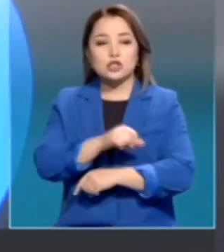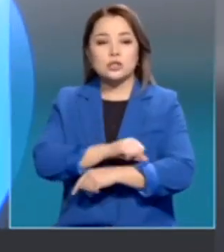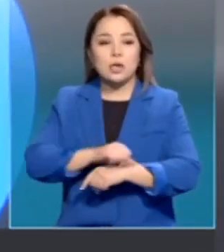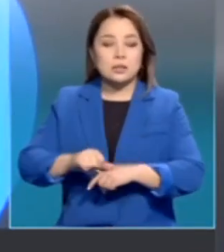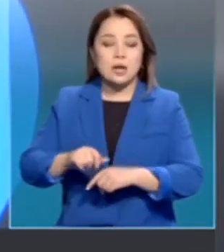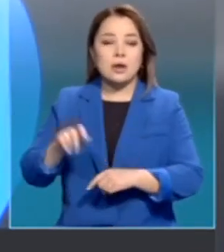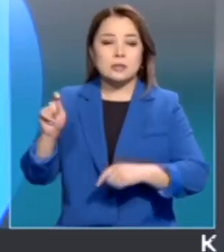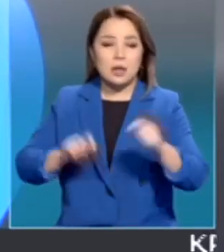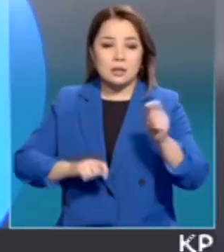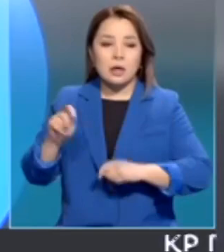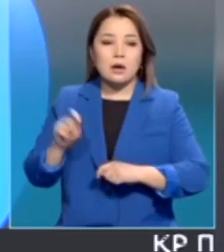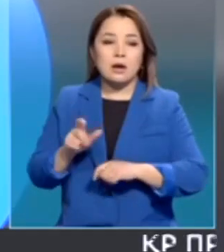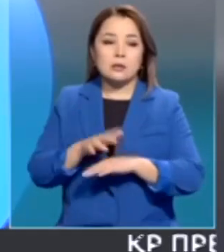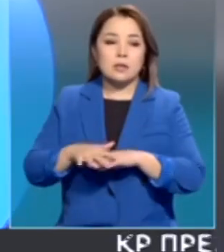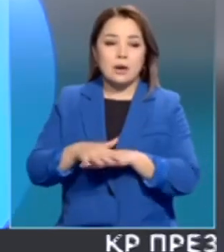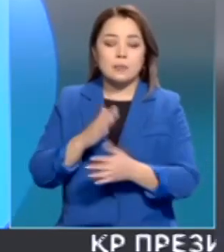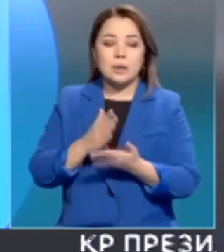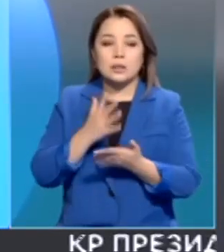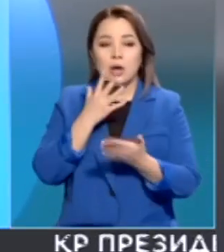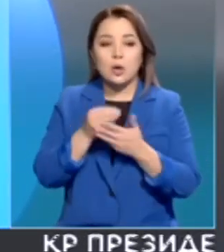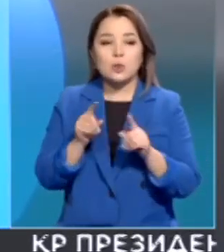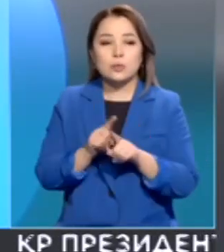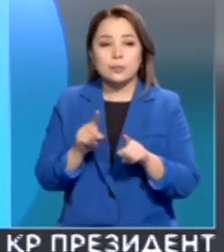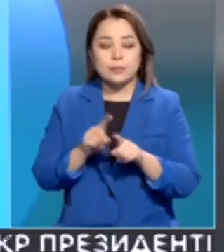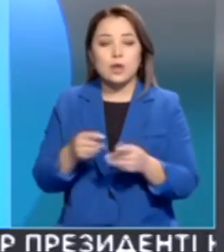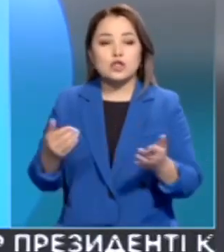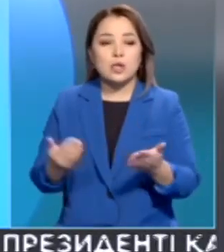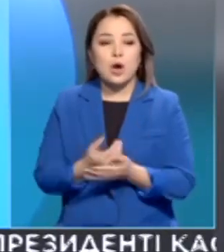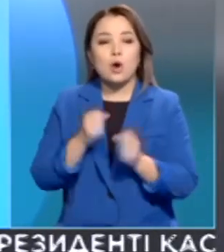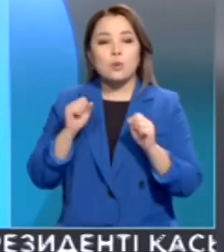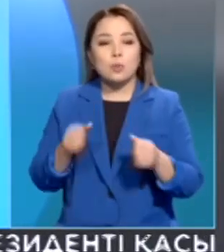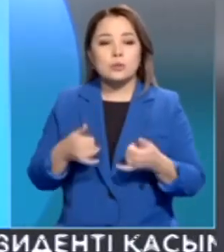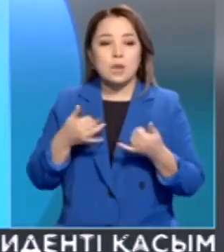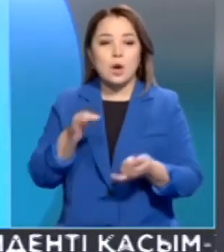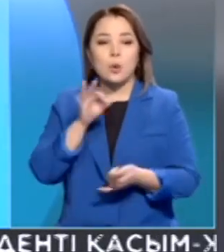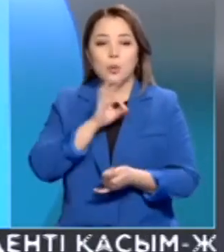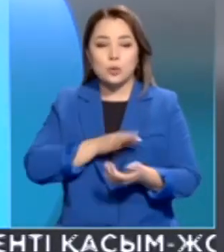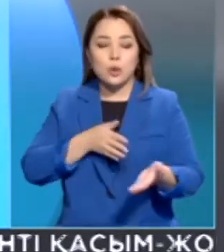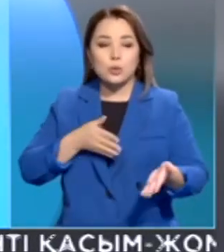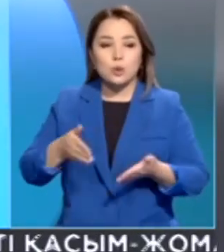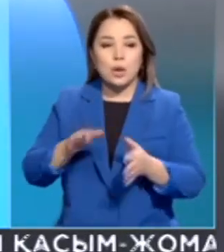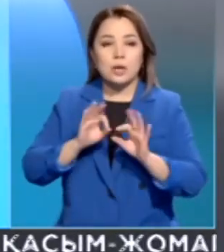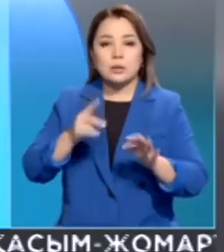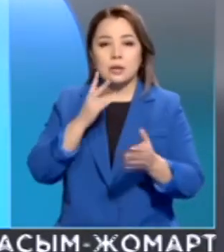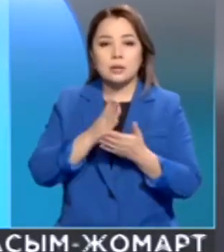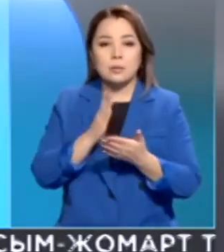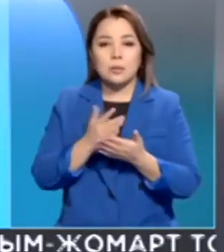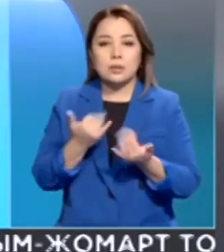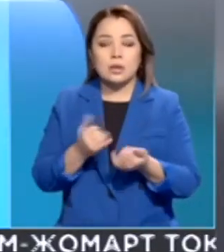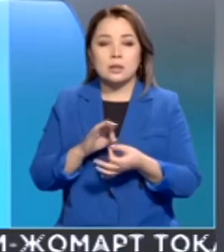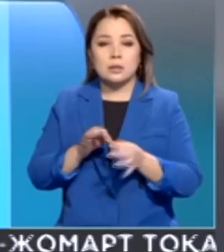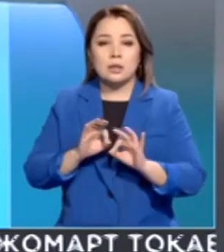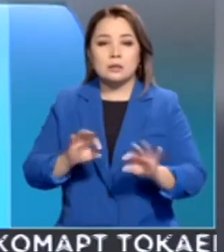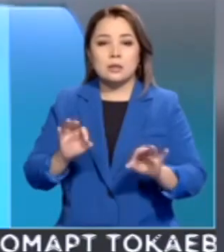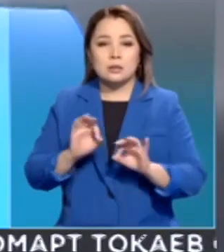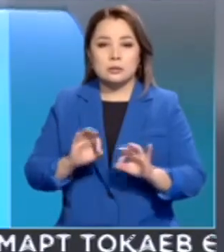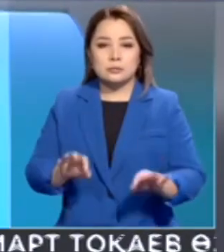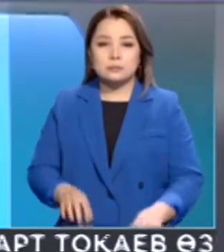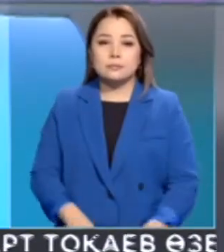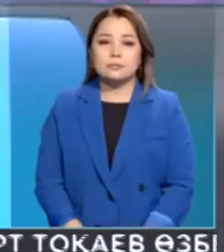саласының мамандары өңірдегі өзекті мәселелермен қатар жаңа мүмкіндіктерді қолдану жолдары туралы айтты. Әріптесім Серік Селеубай